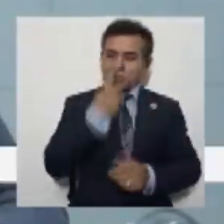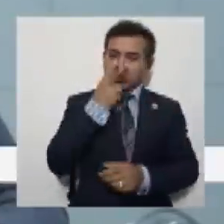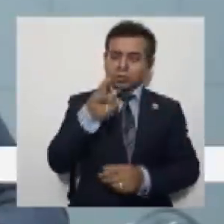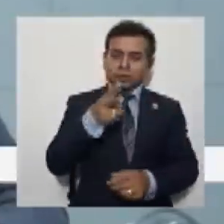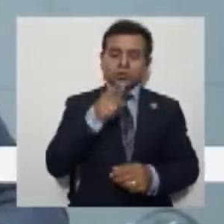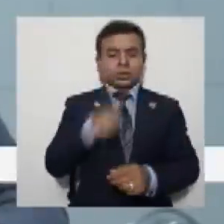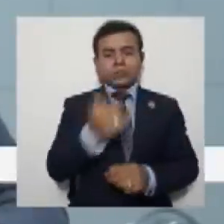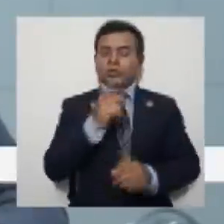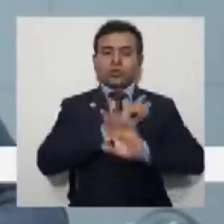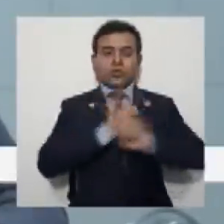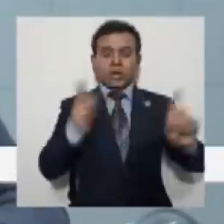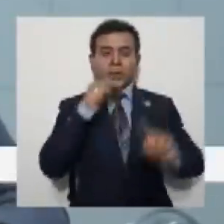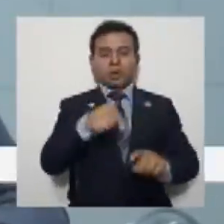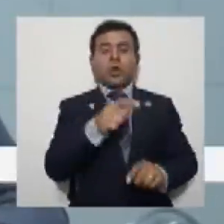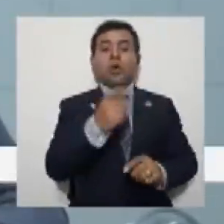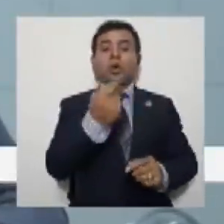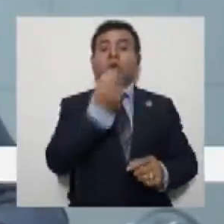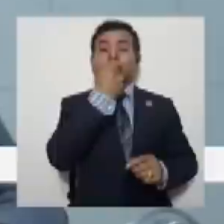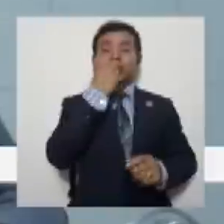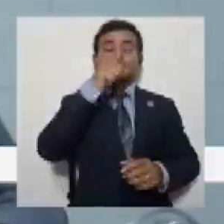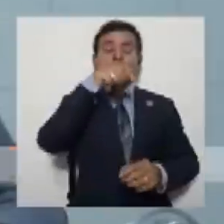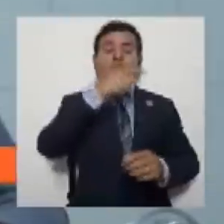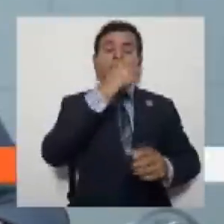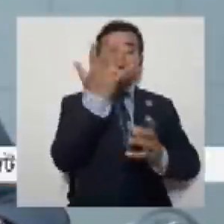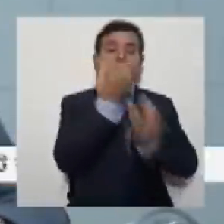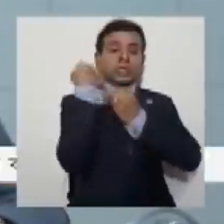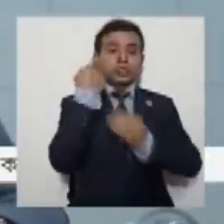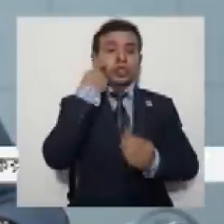বিরুদ্ধে ব্যবস্থা নেওয়ার জন্য, যা চলমান রয়েছে।